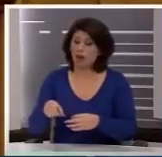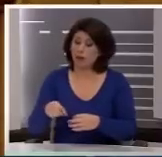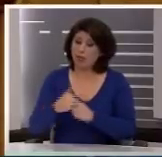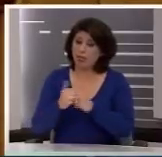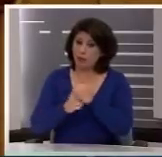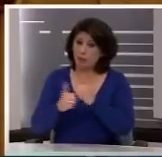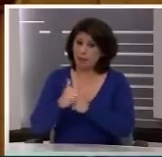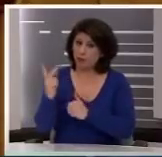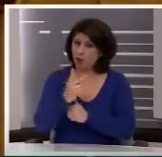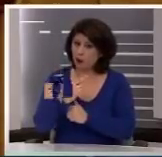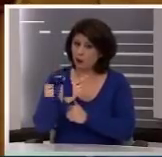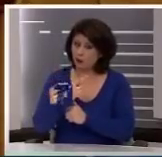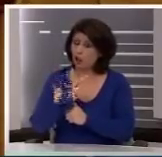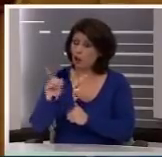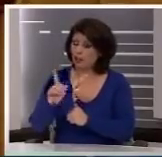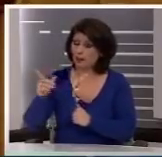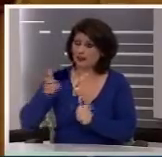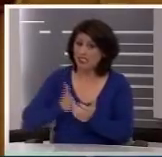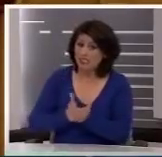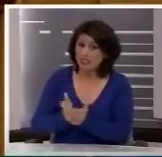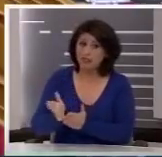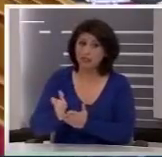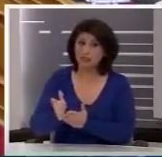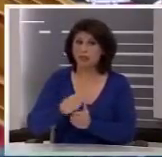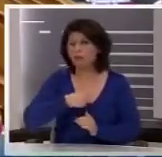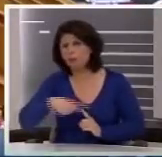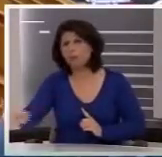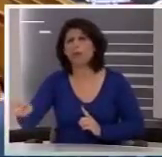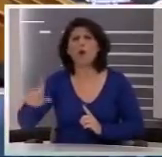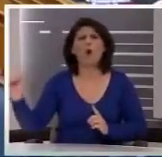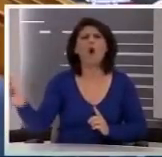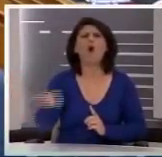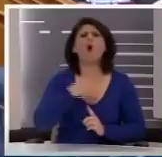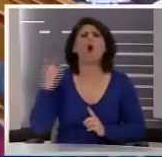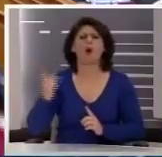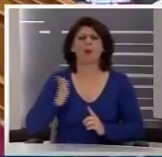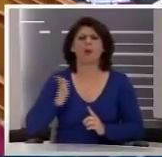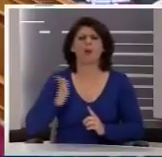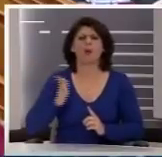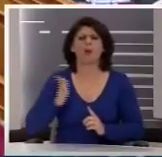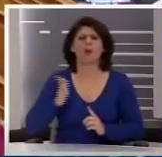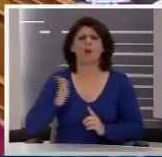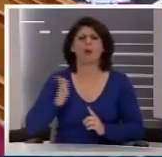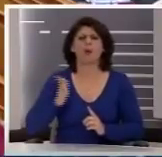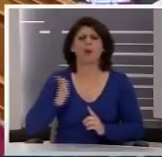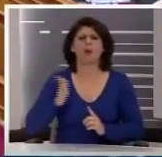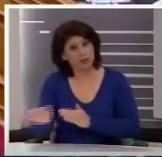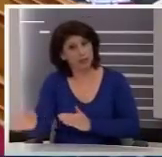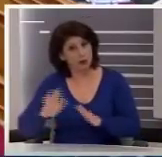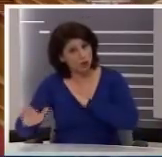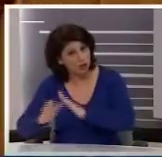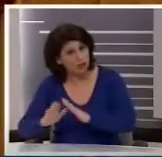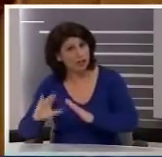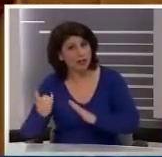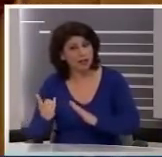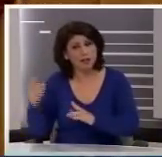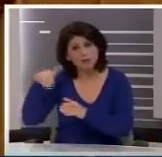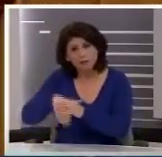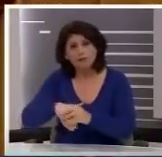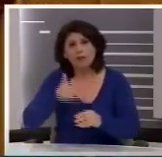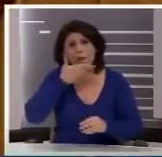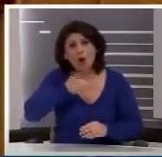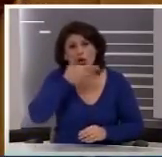κοινοβούλιο. Όχι από την κοινή δικαιοσύνη στην οποία τρέχουν οποιοδήποτε. Κοινοί πολίτες. Είτε προστρέχουν για προστασία, είτε υπάγονται για να